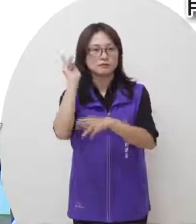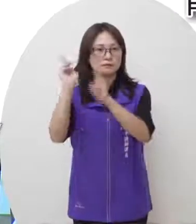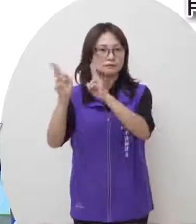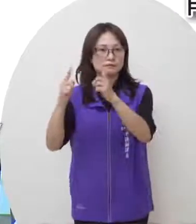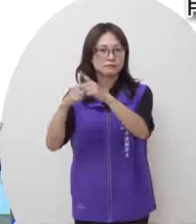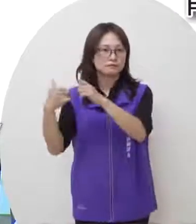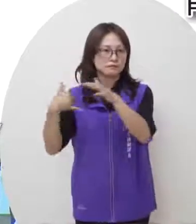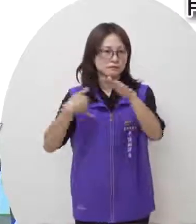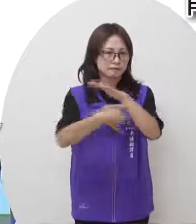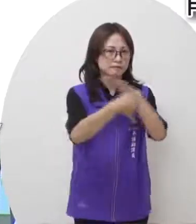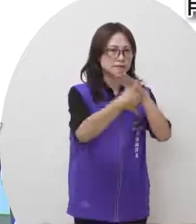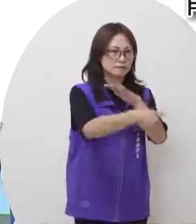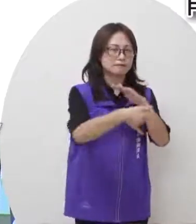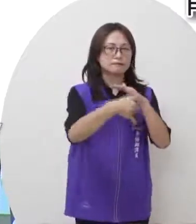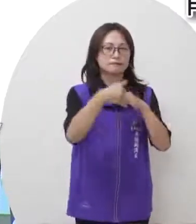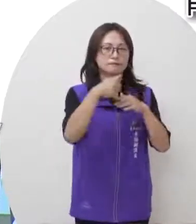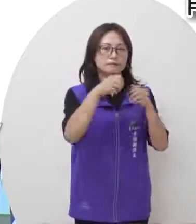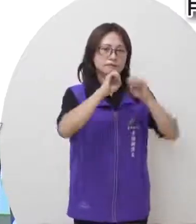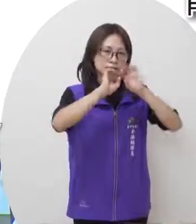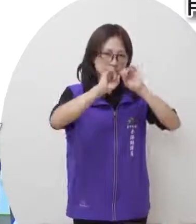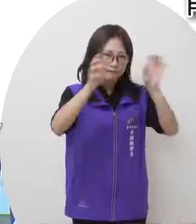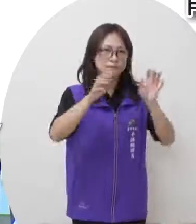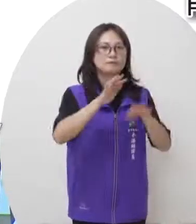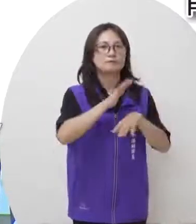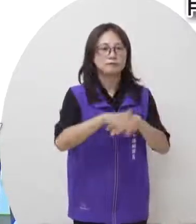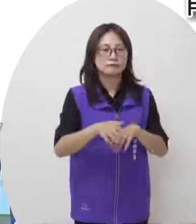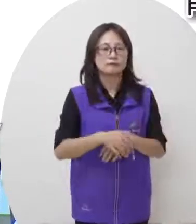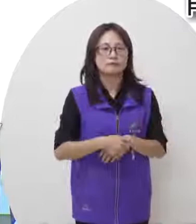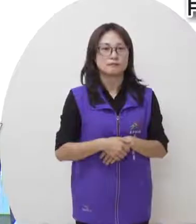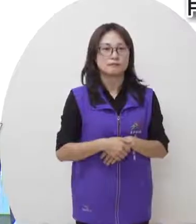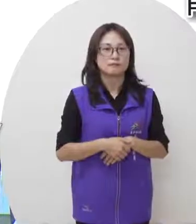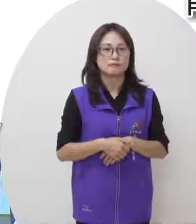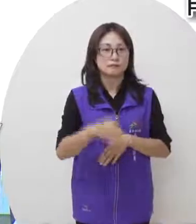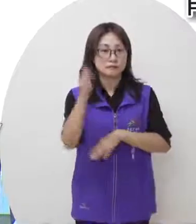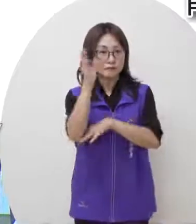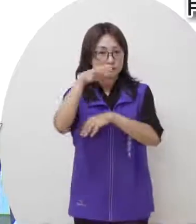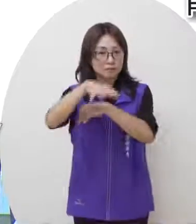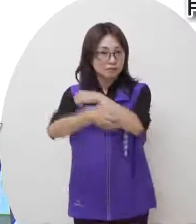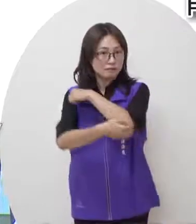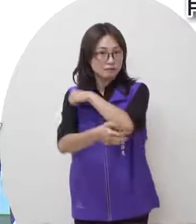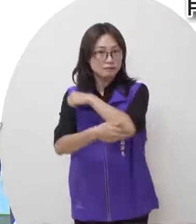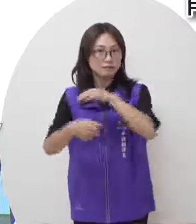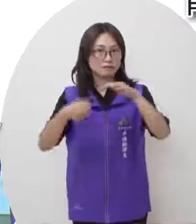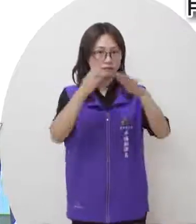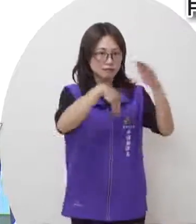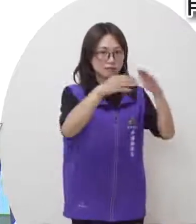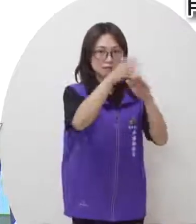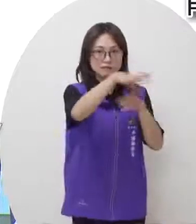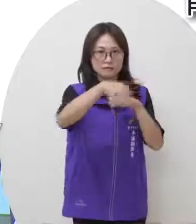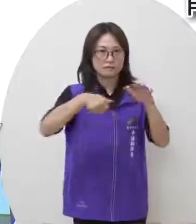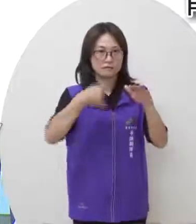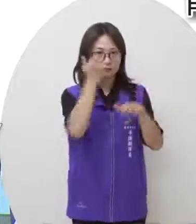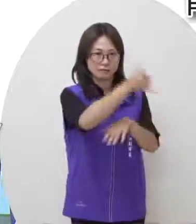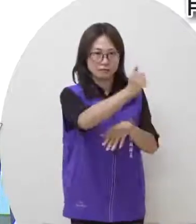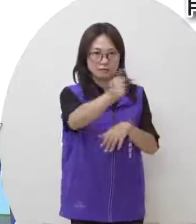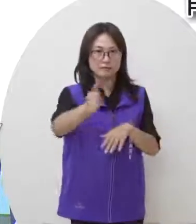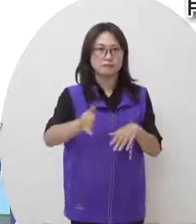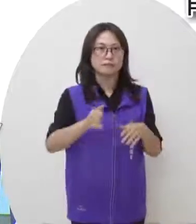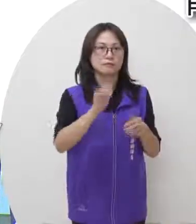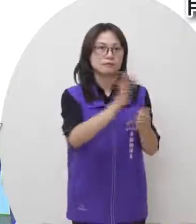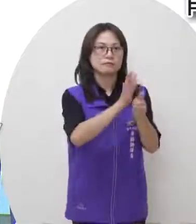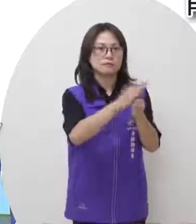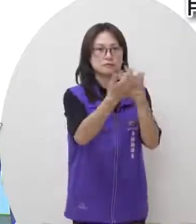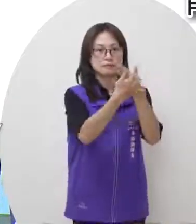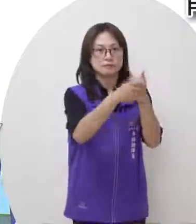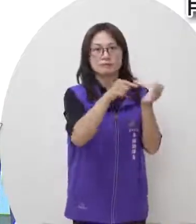绑，我们公务单位的同仁会进到学校，然后帮所有学生处理完这件事情，我们会跟教育局